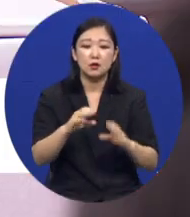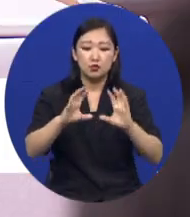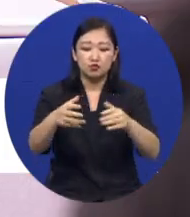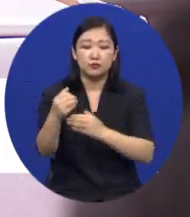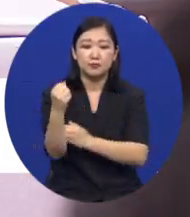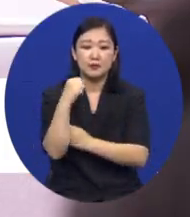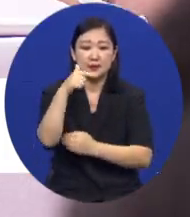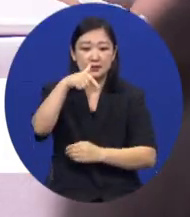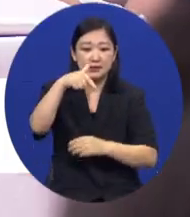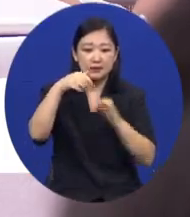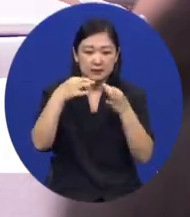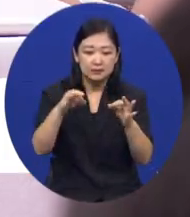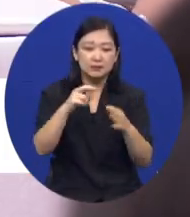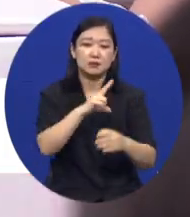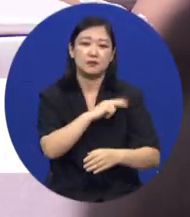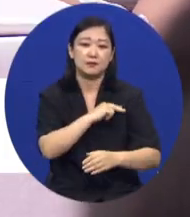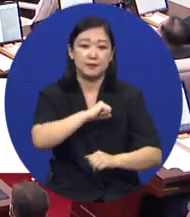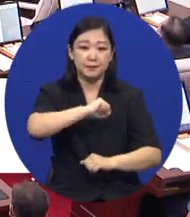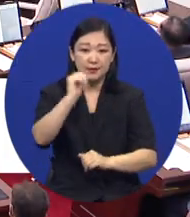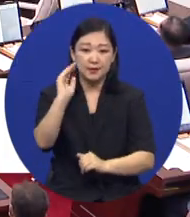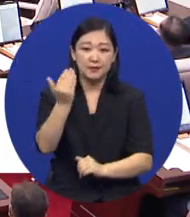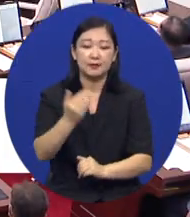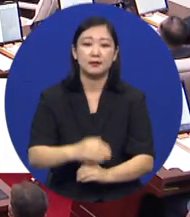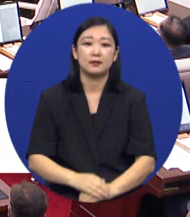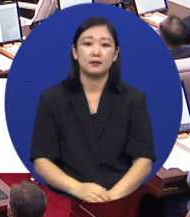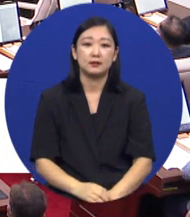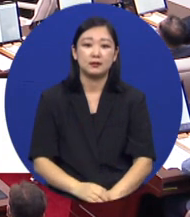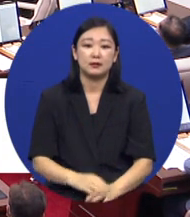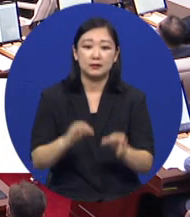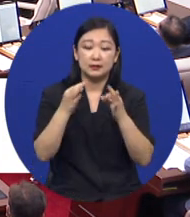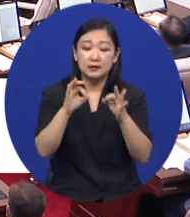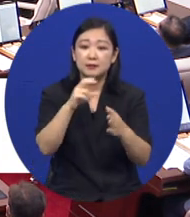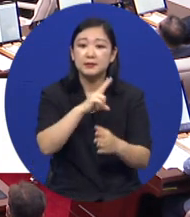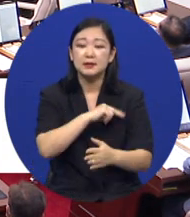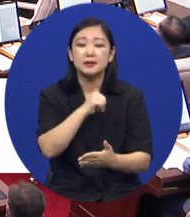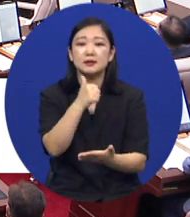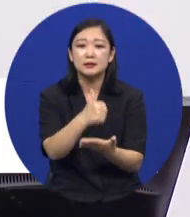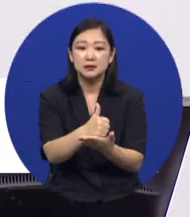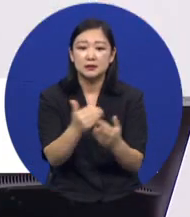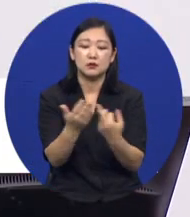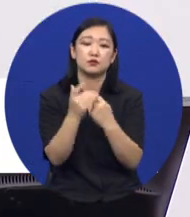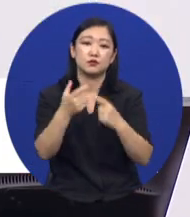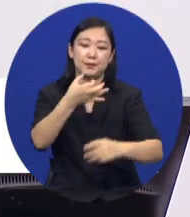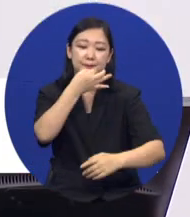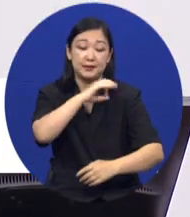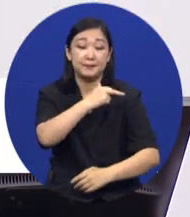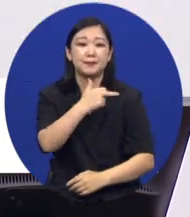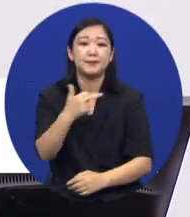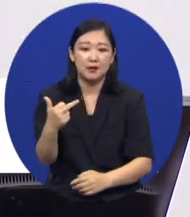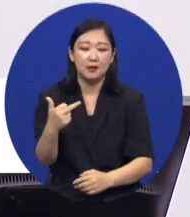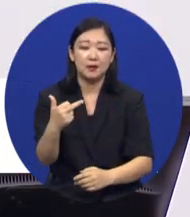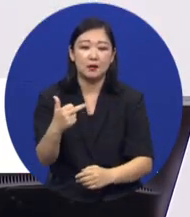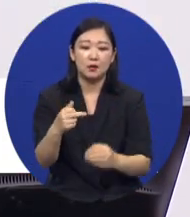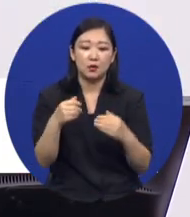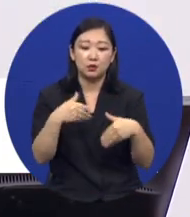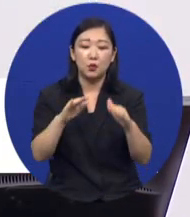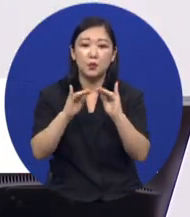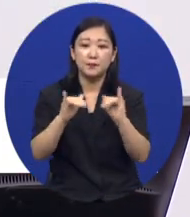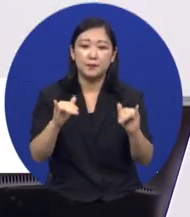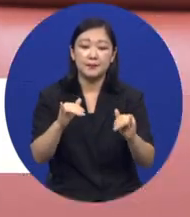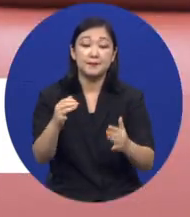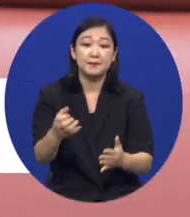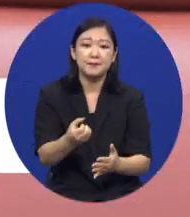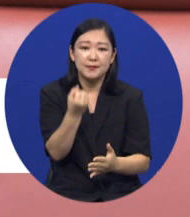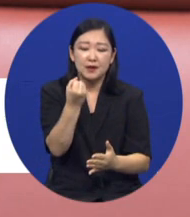국민의힘 김황국 의원이 선출됐습니다. 김경학 의장은 제주의 이익을 극대화하고 도민의 몫을 찾는